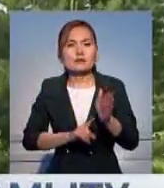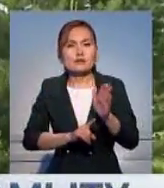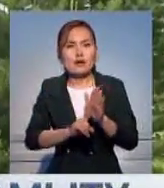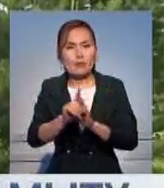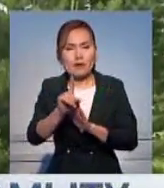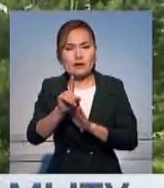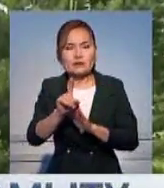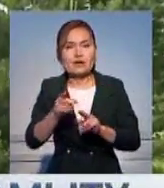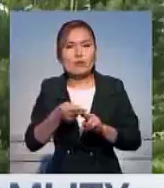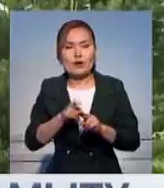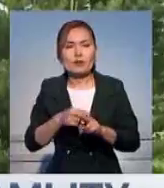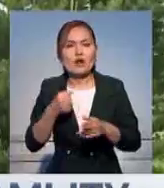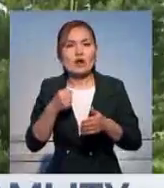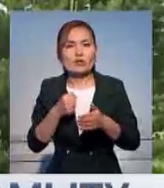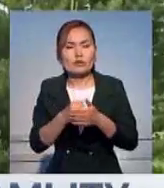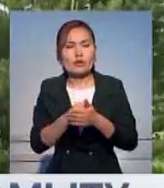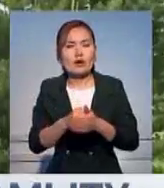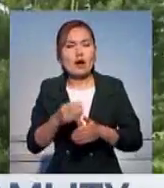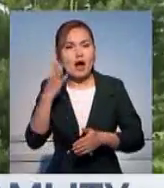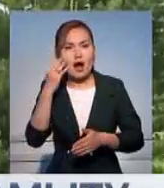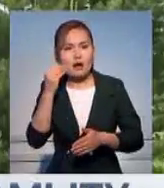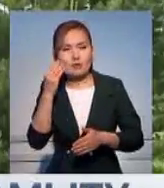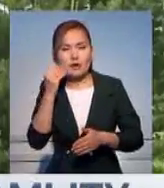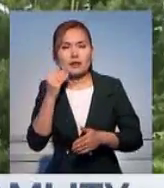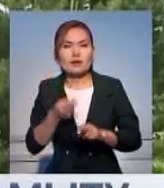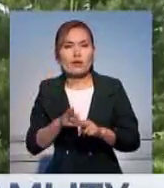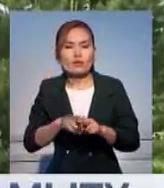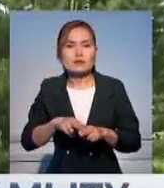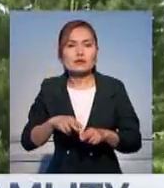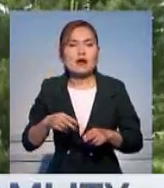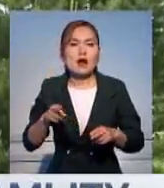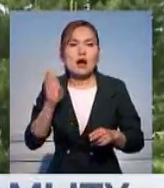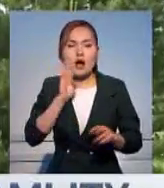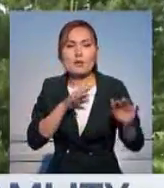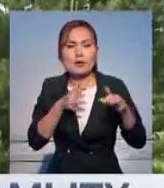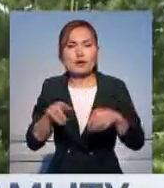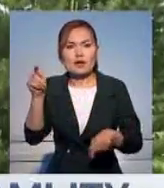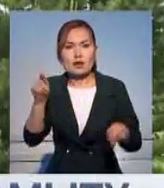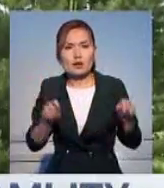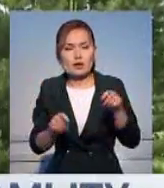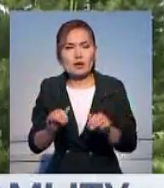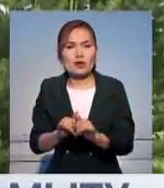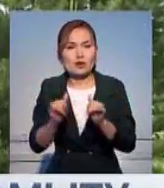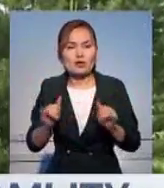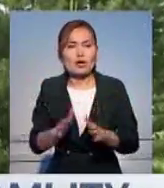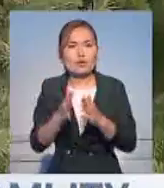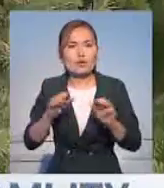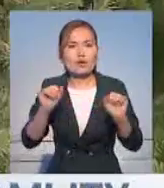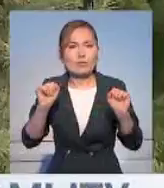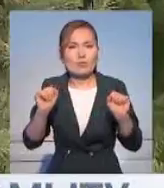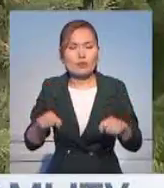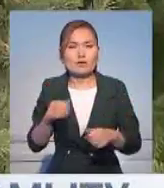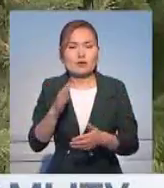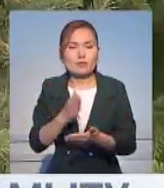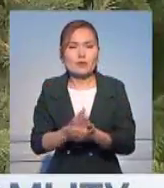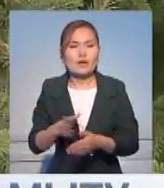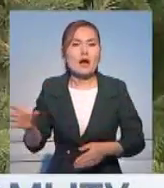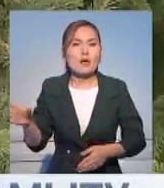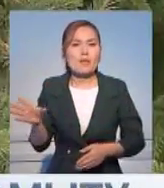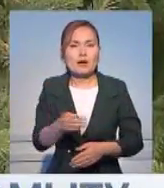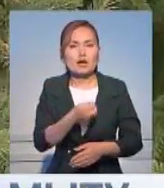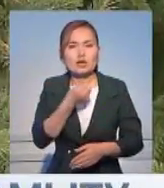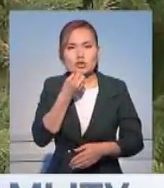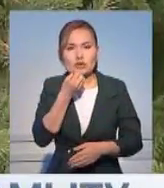сағатын көлемінде Алакөлдің бойына демалуға барып, демалуға мүмкіндік туады. Ол барлығымызға